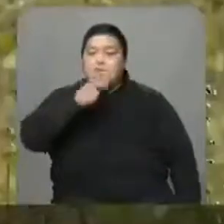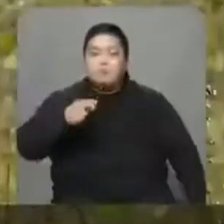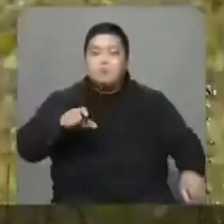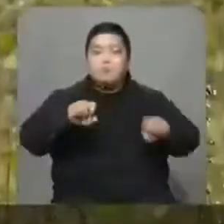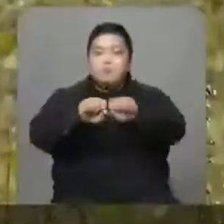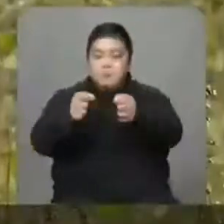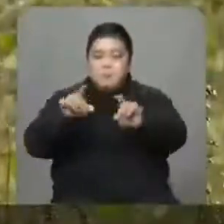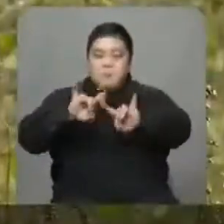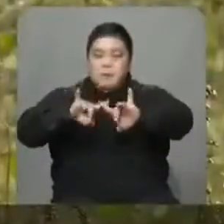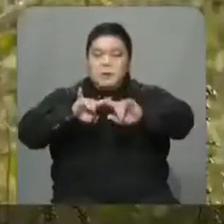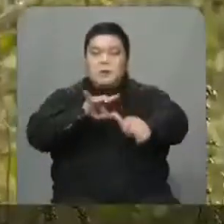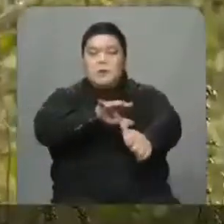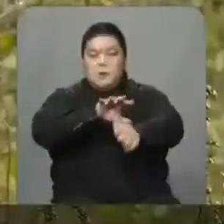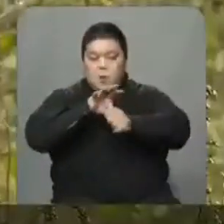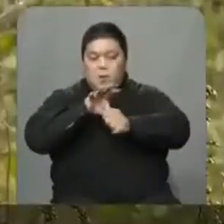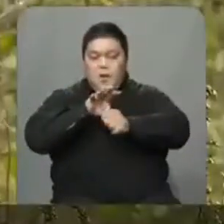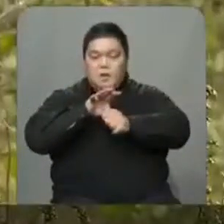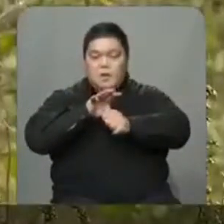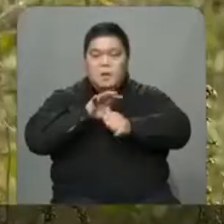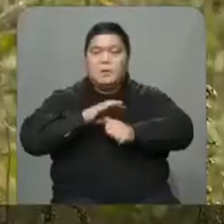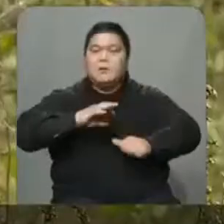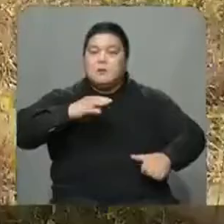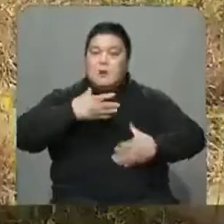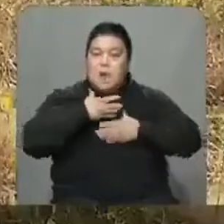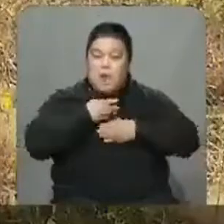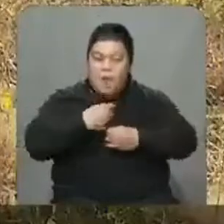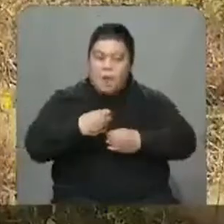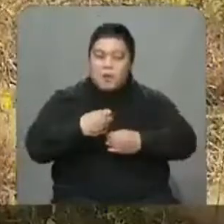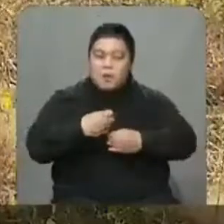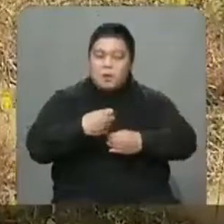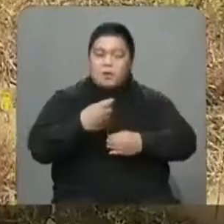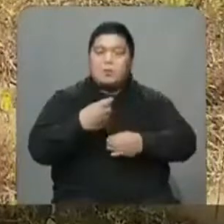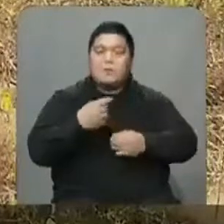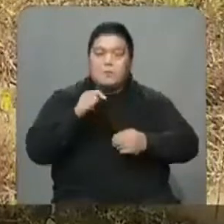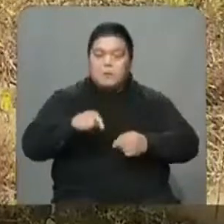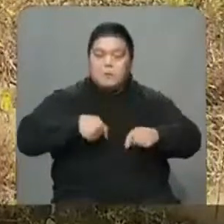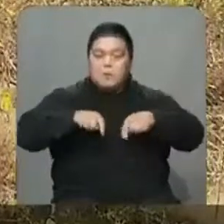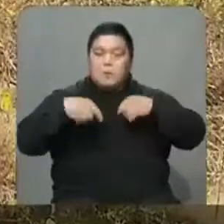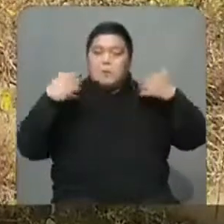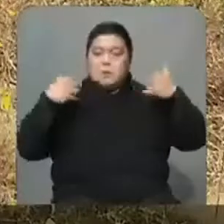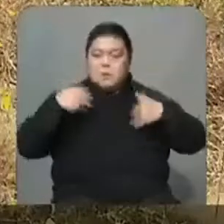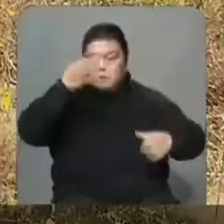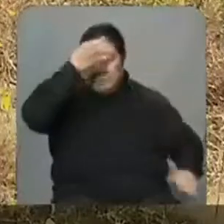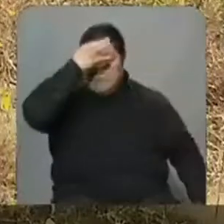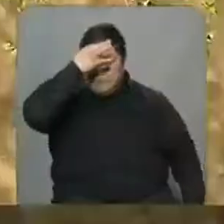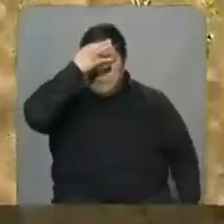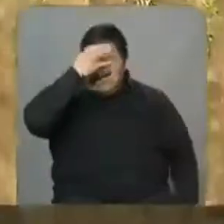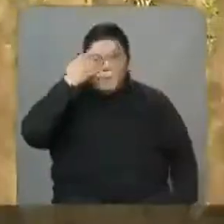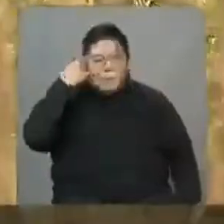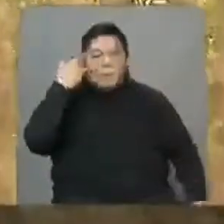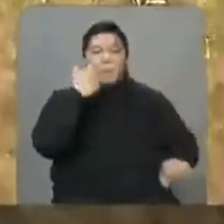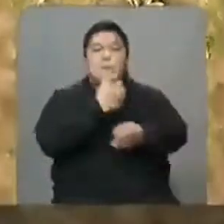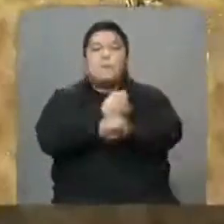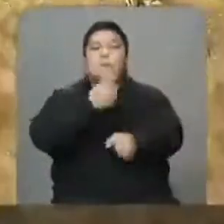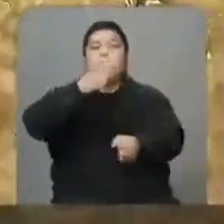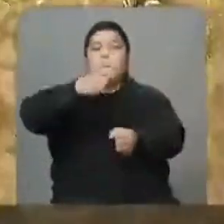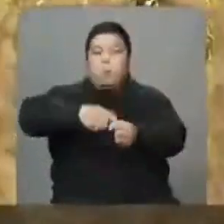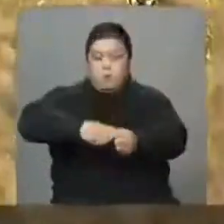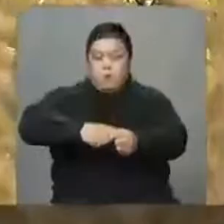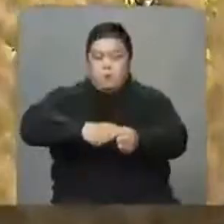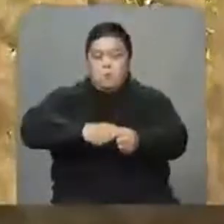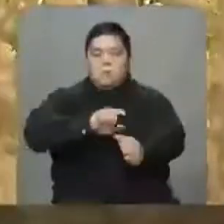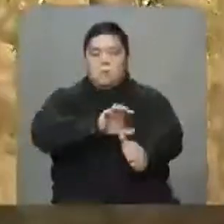냉난방이나 전기용으로 안전하고 효율적으로 사용하기 위한 제도와 기술 개발 등 다양한 실증 연구가